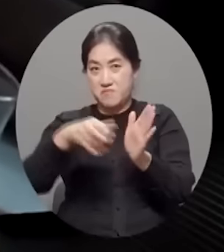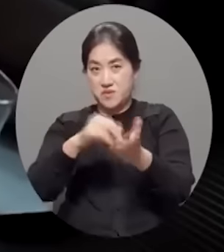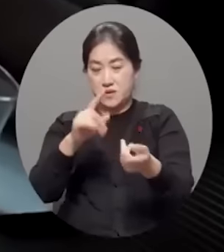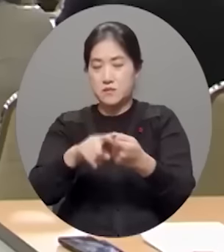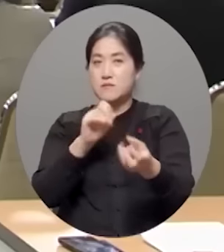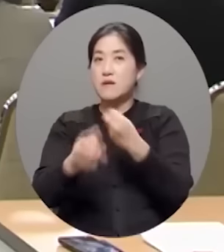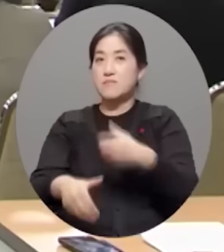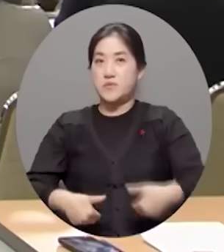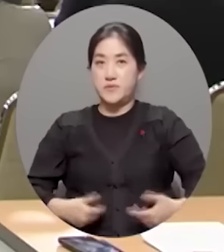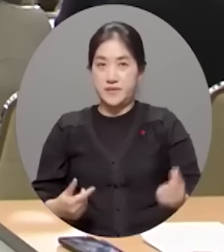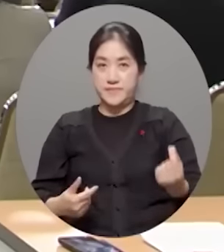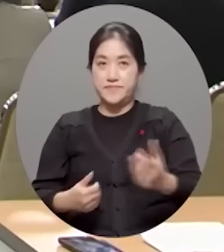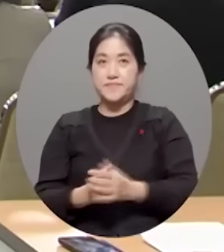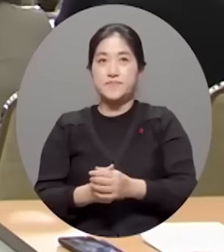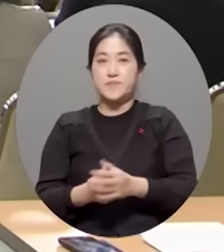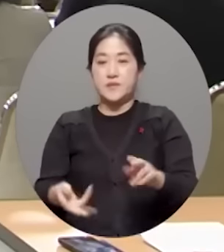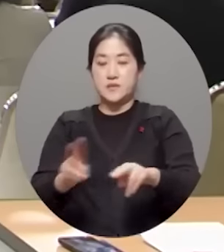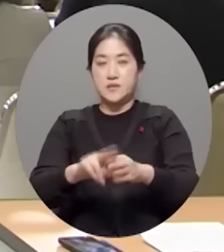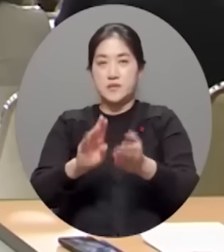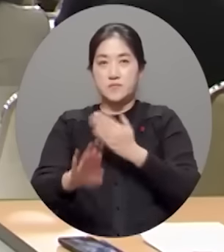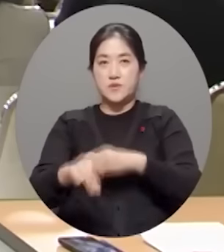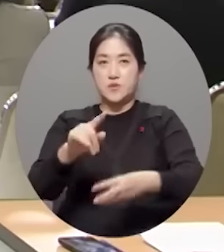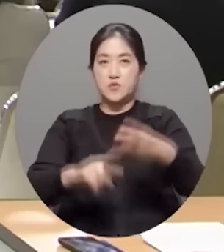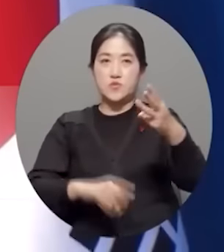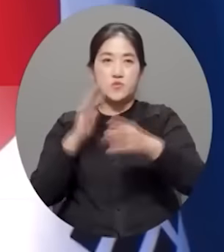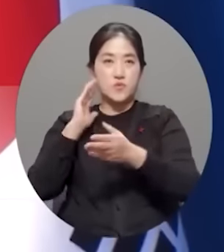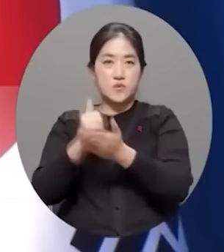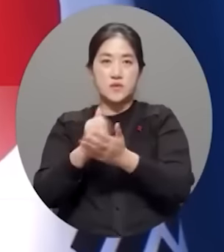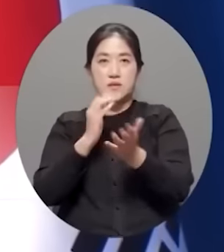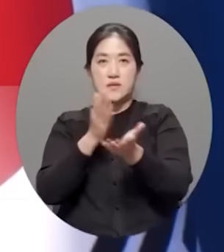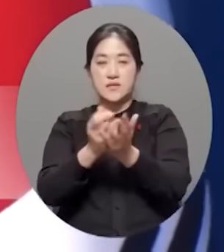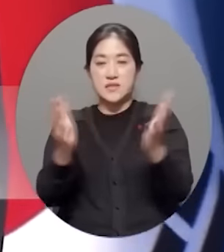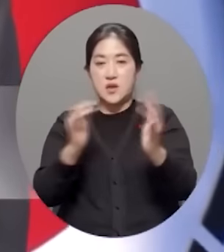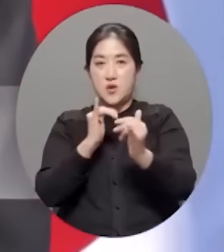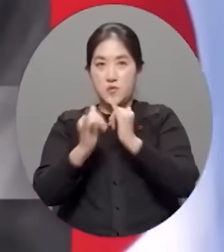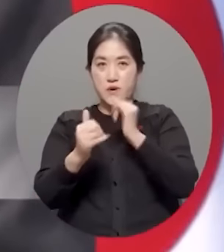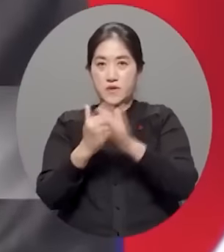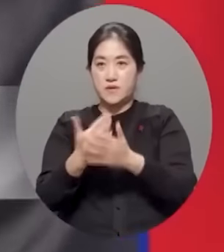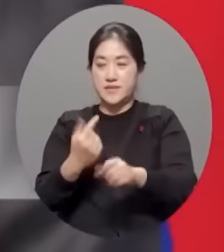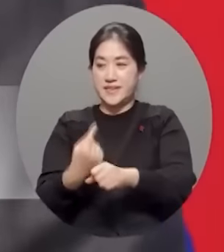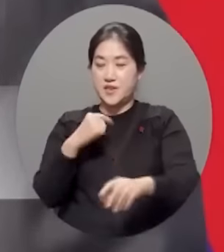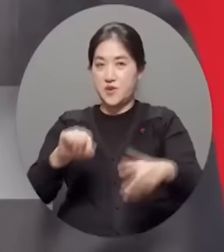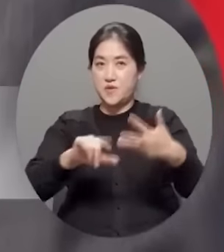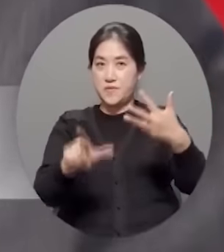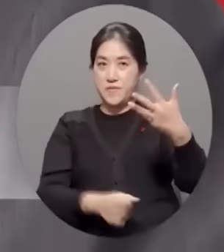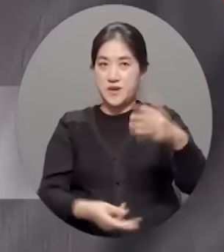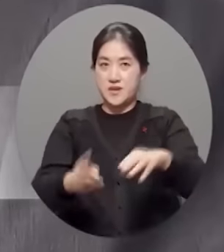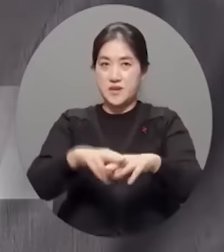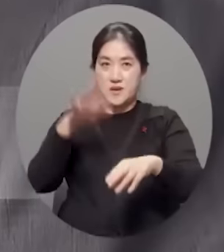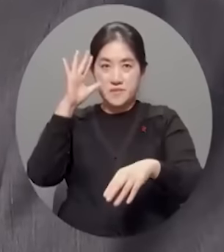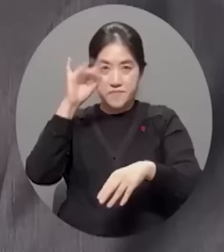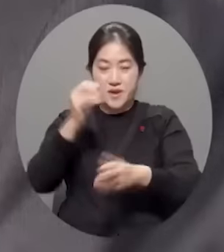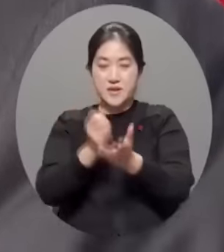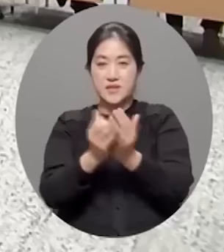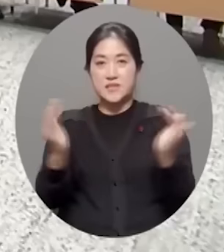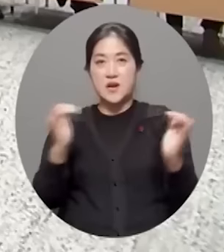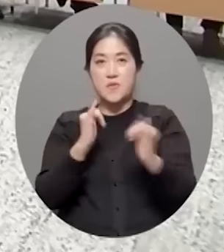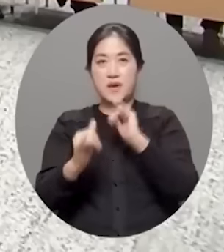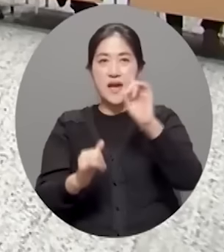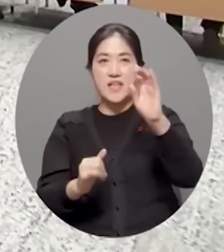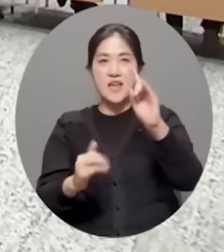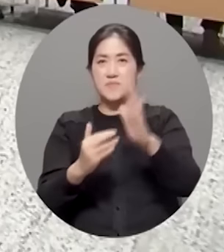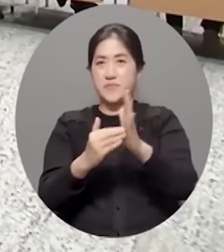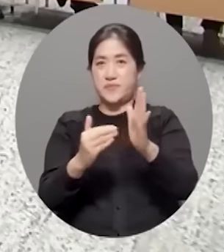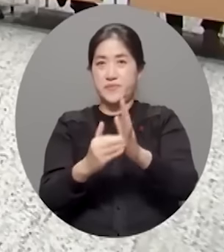합니다. 취임 이후 윤석열 대통령 기자회견은 지난해 8월 취임 100일 기자회견 한 차례가